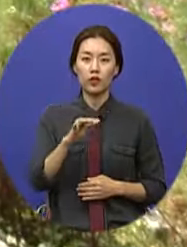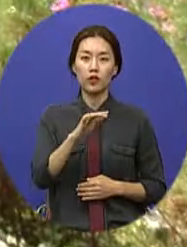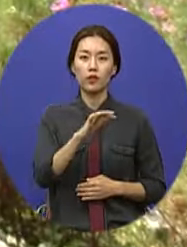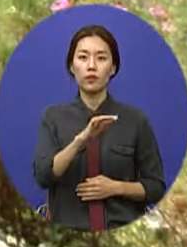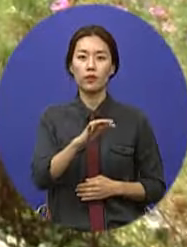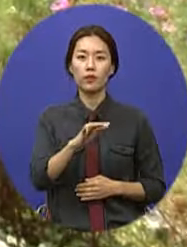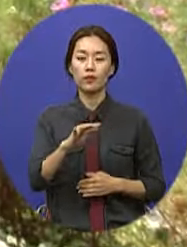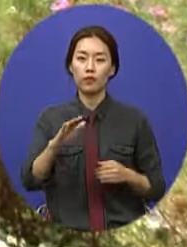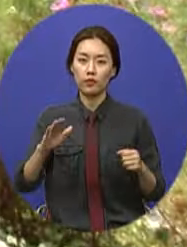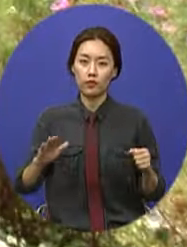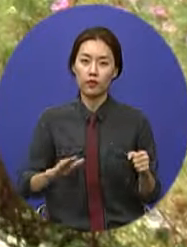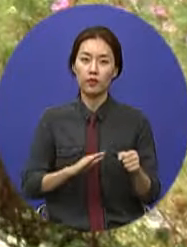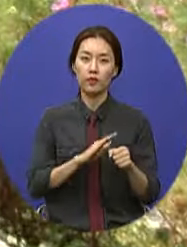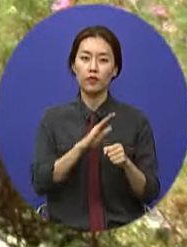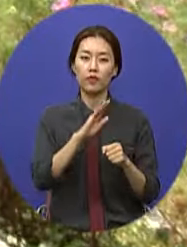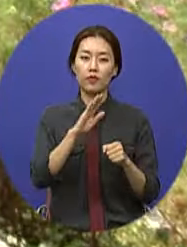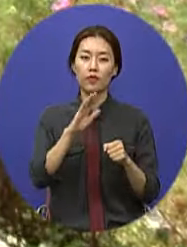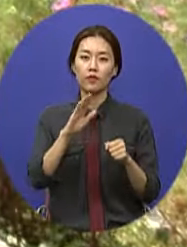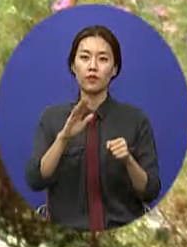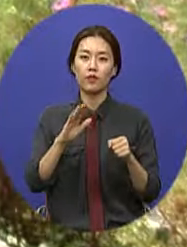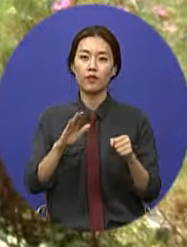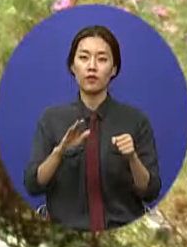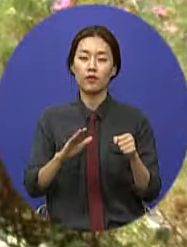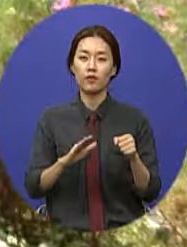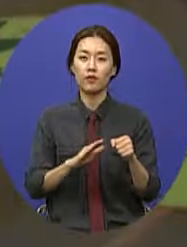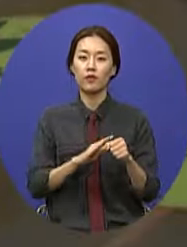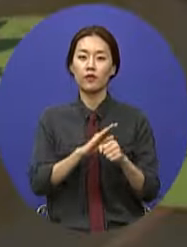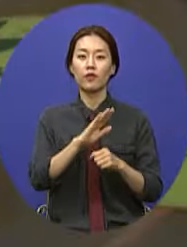그리움만 사랑해 줬네